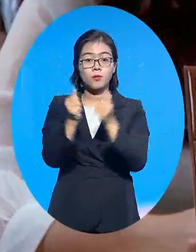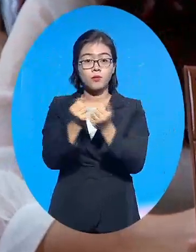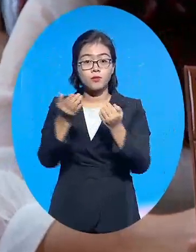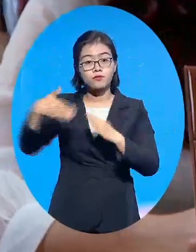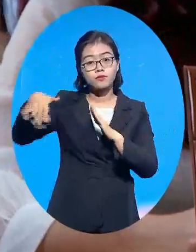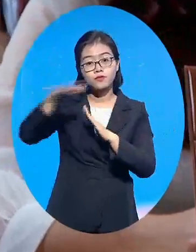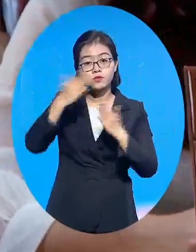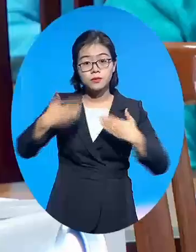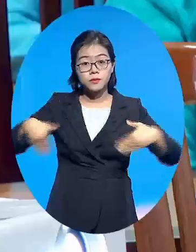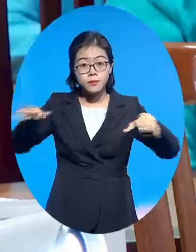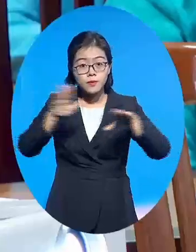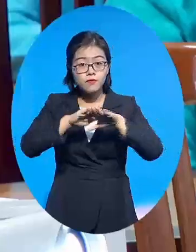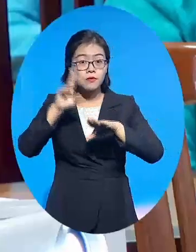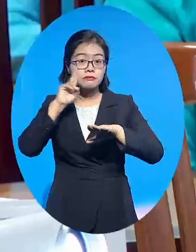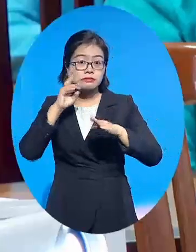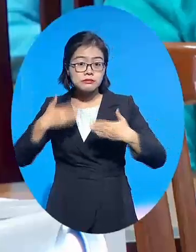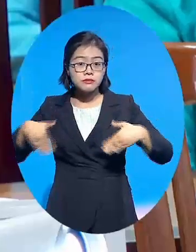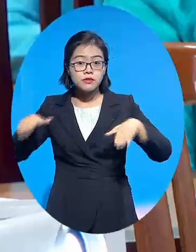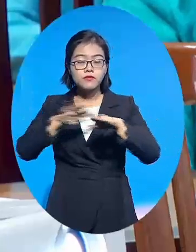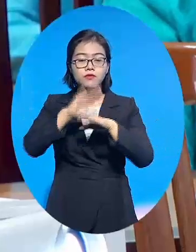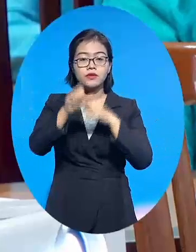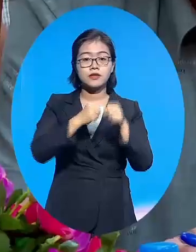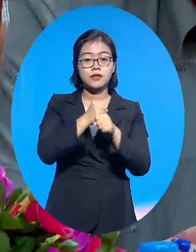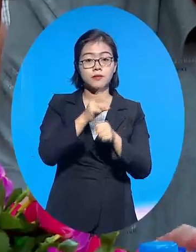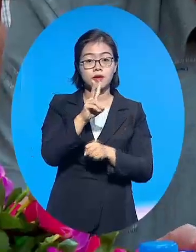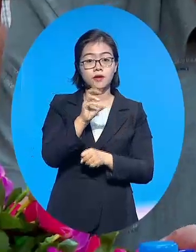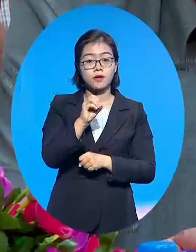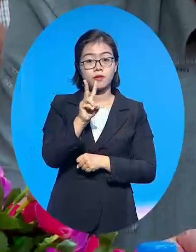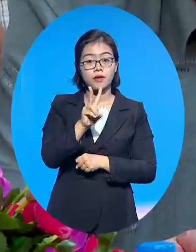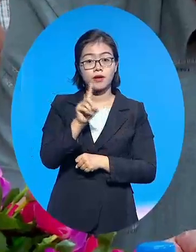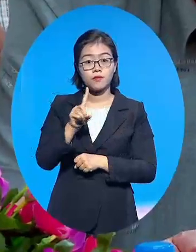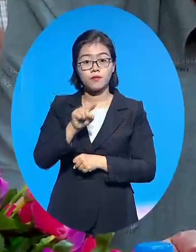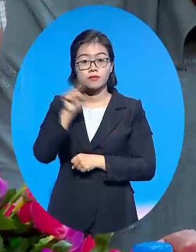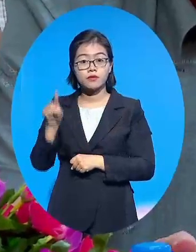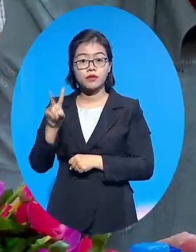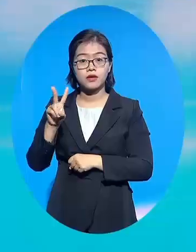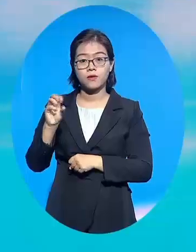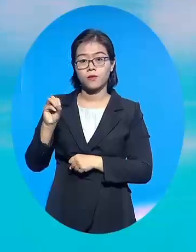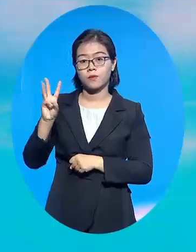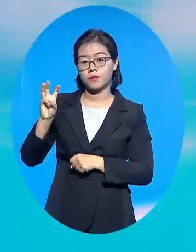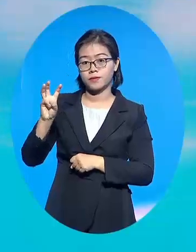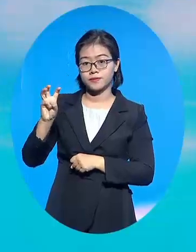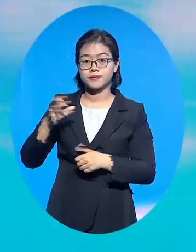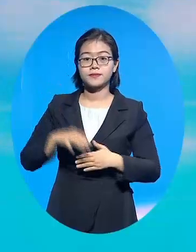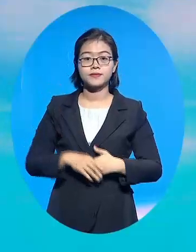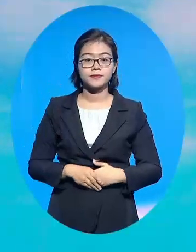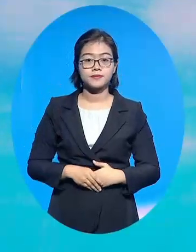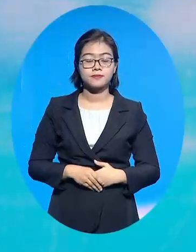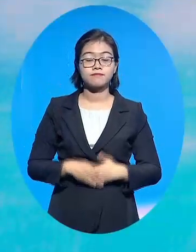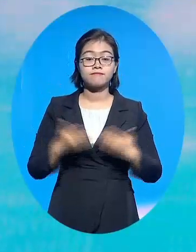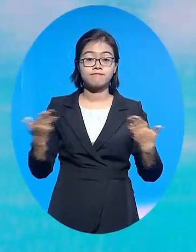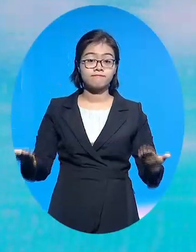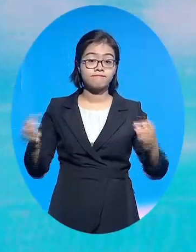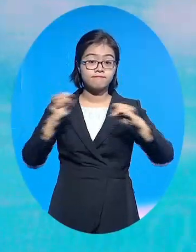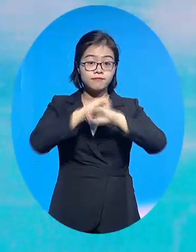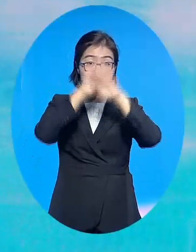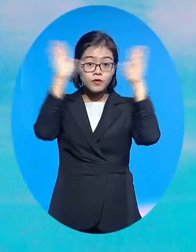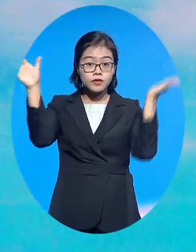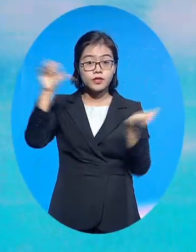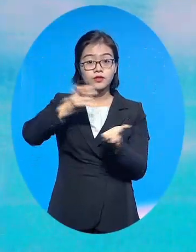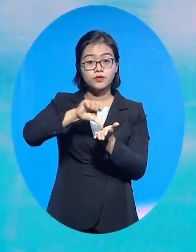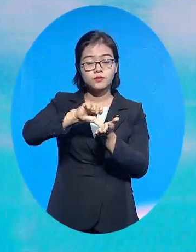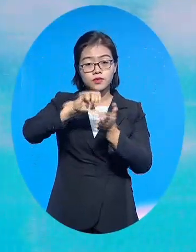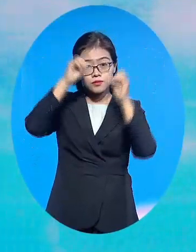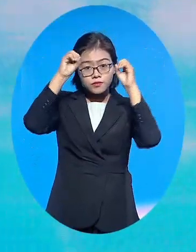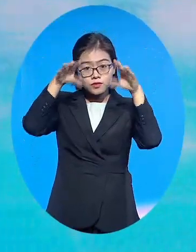khu vực biên giới vùng biển giai đoạn 2021 2030 Sáng nay Trung tâm Giáo dục Quốc phòng